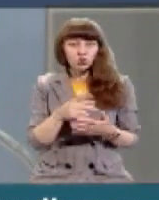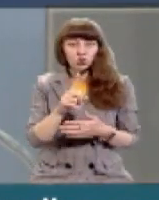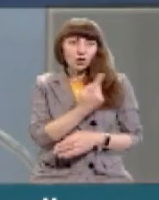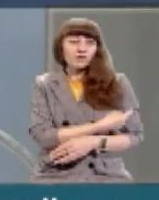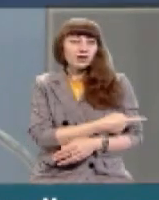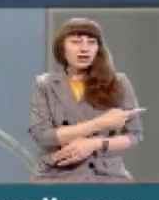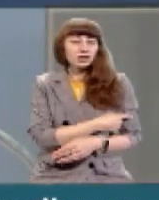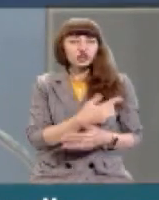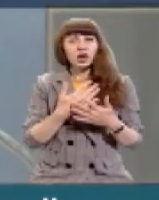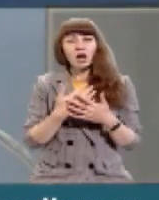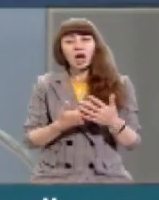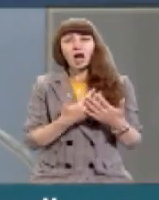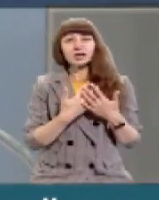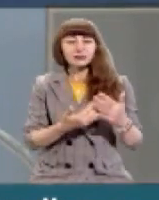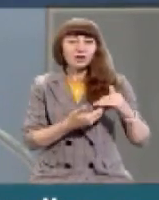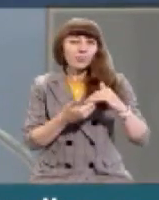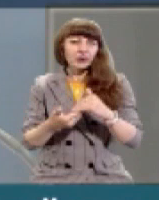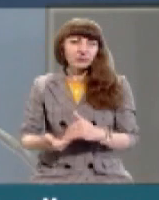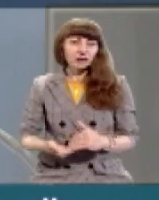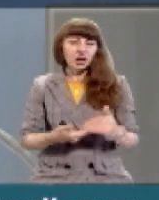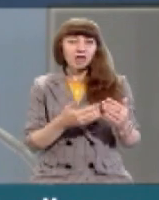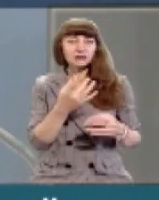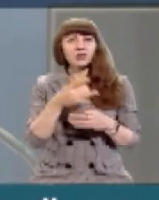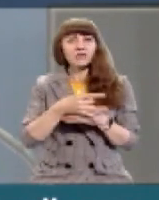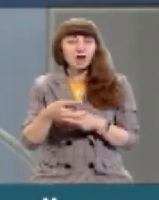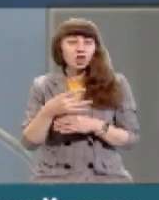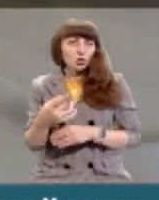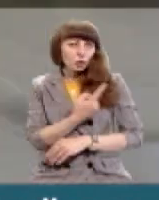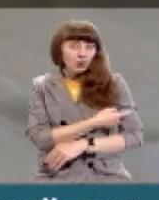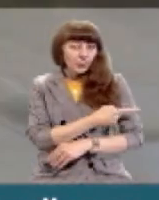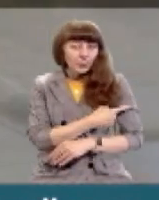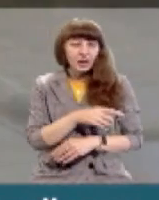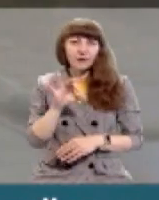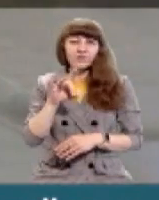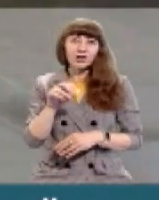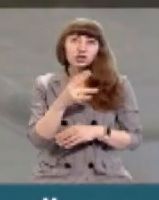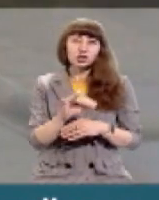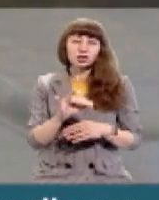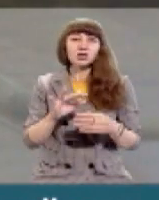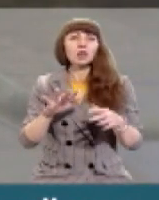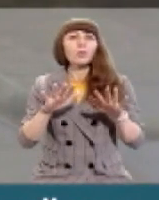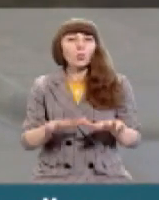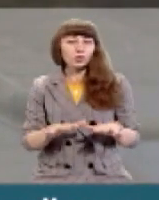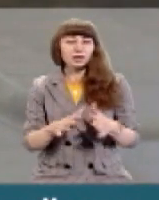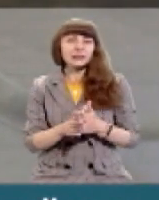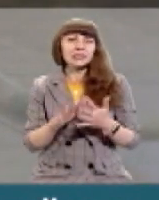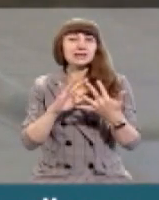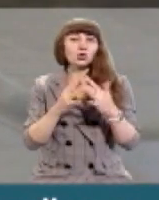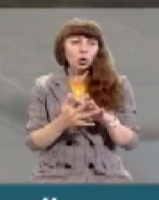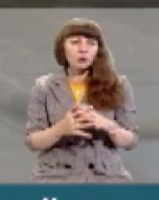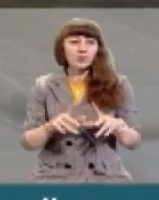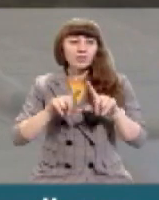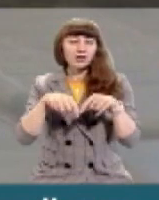врачи и медперсонал активно привлекаются в районные больницы и фельдшерские пункты в селах региона. Им оказывается социальная поддержка,